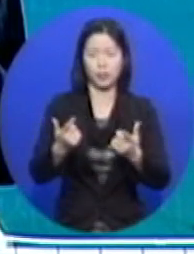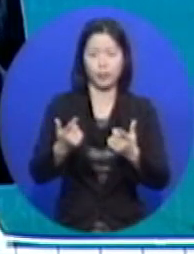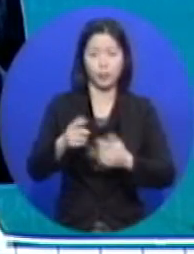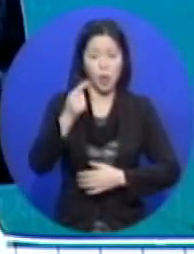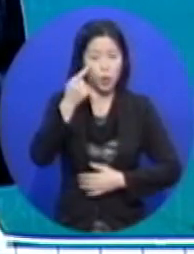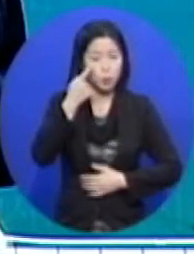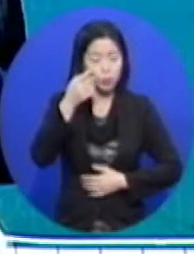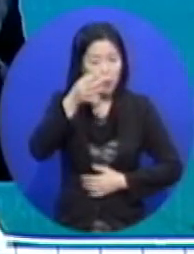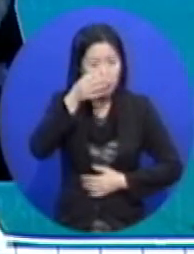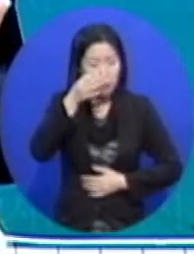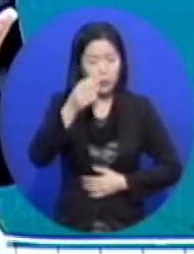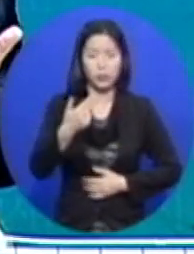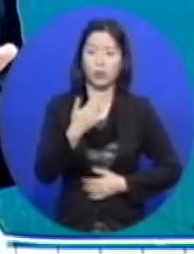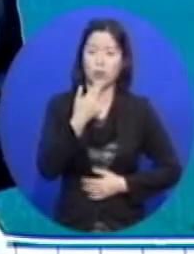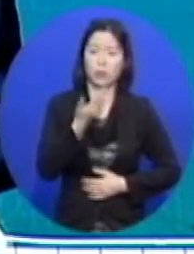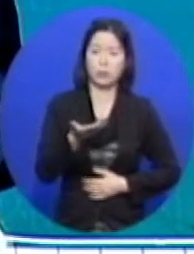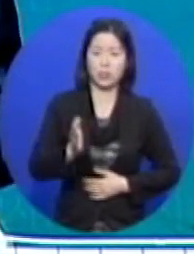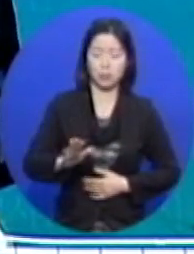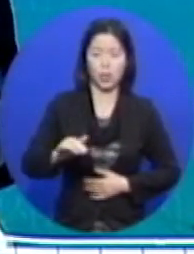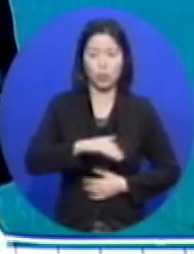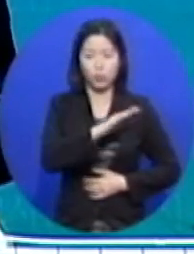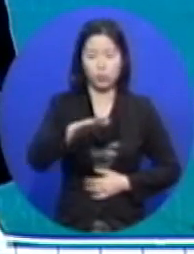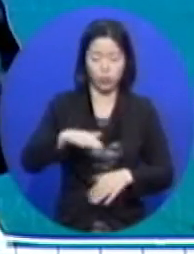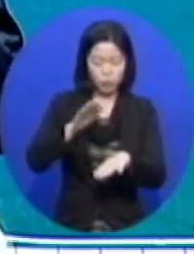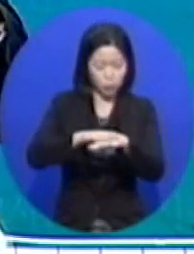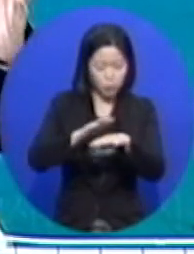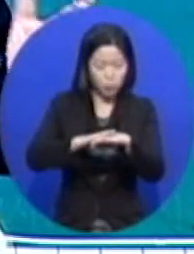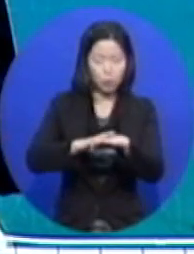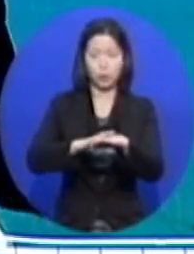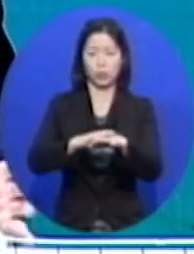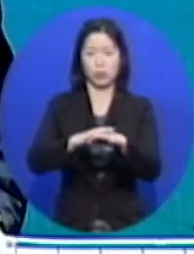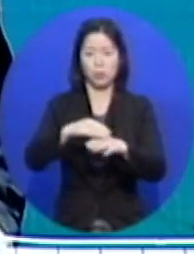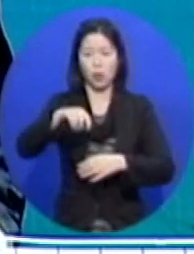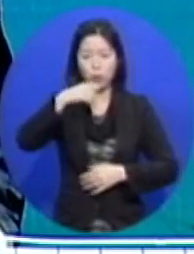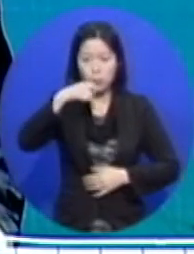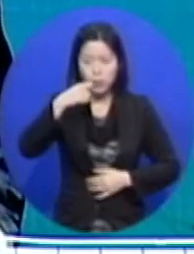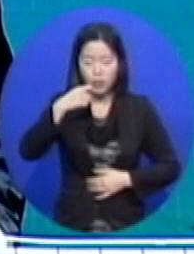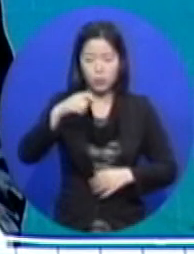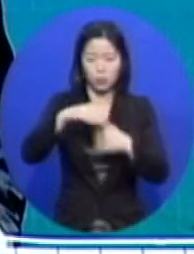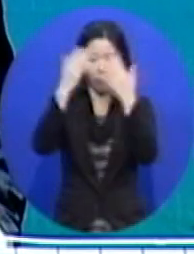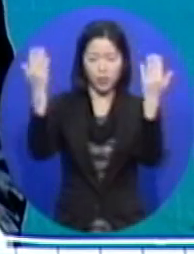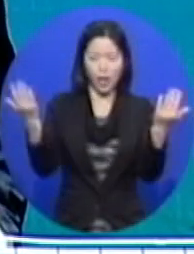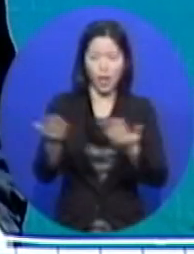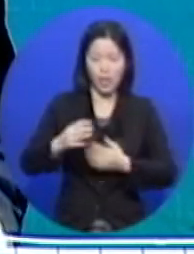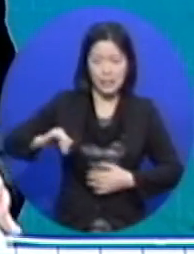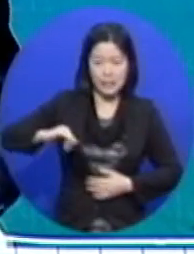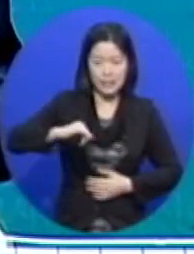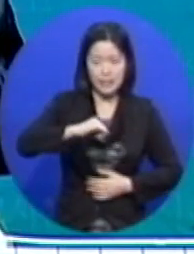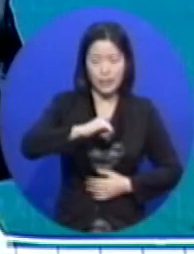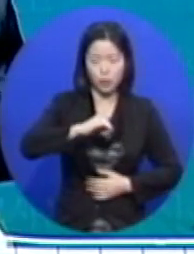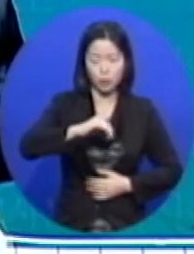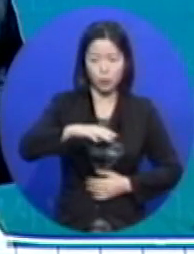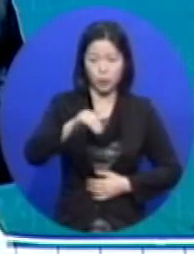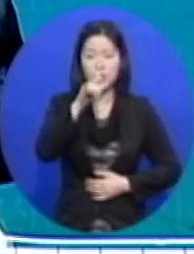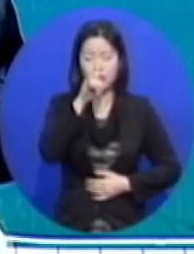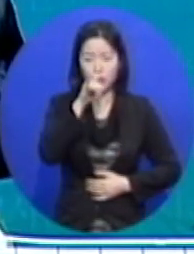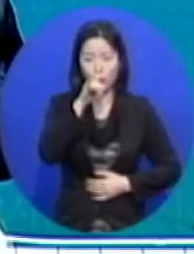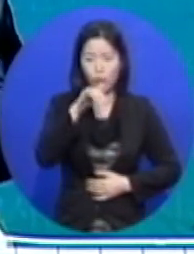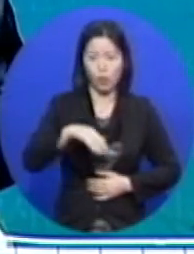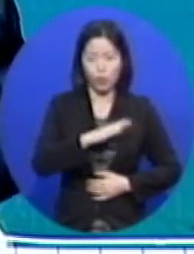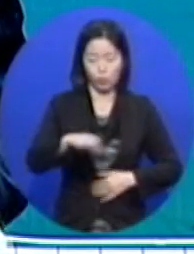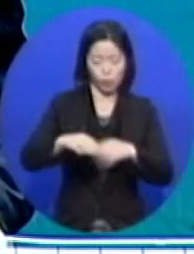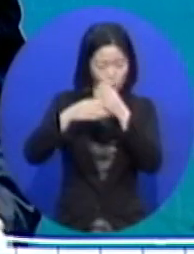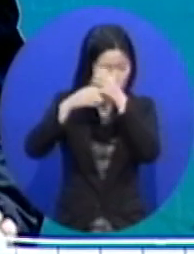않지만 우리 손에도 음식에도 다 세균이 있지 않습니까 우리가 그걸 현미경으로 만약에